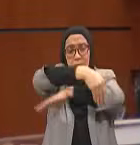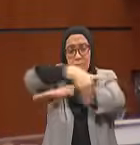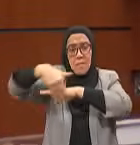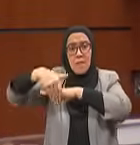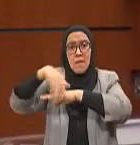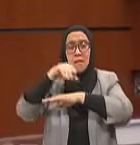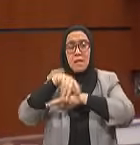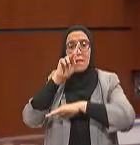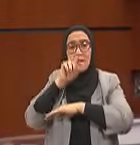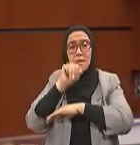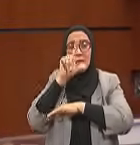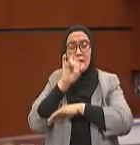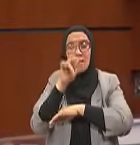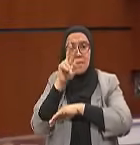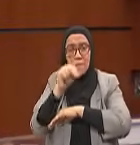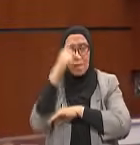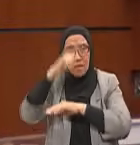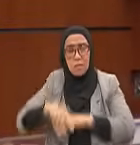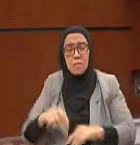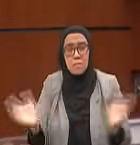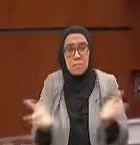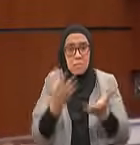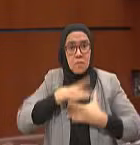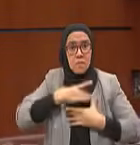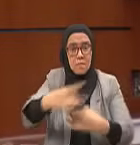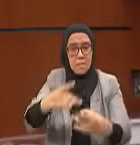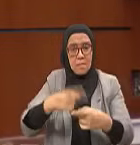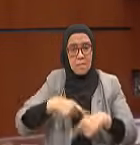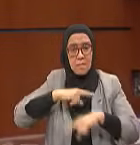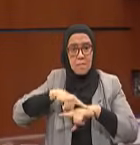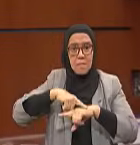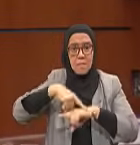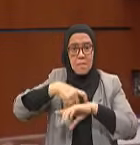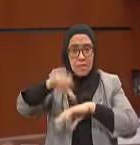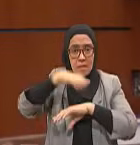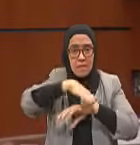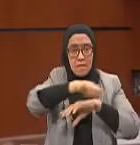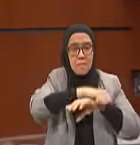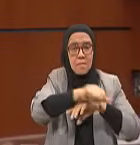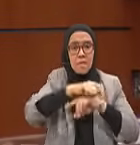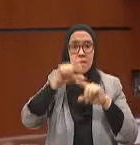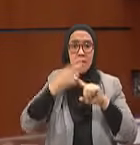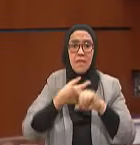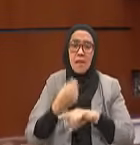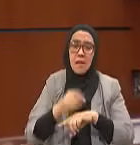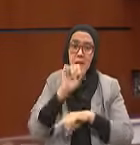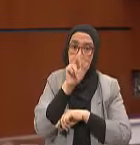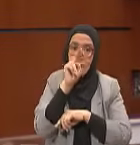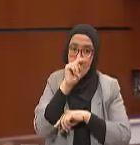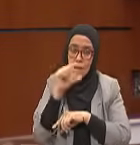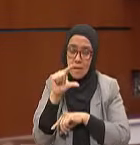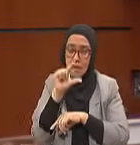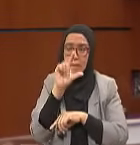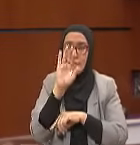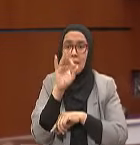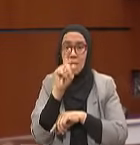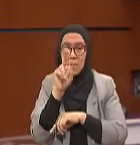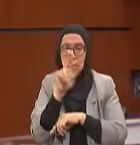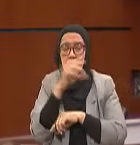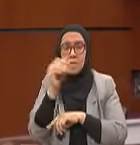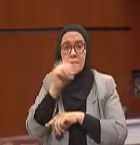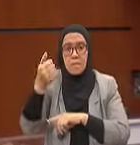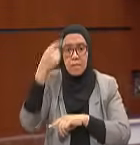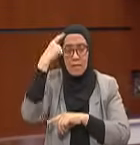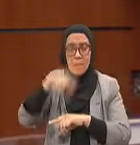minat pengexport komoditi seperti arang batu dan barang hasil pertanian di Kalimantan Utara yang menggunakan primatan Pelabuhan untuk